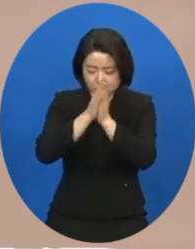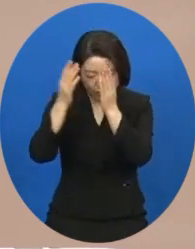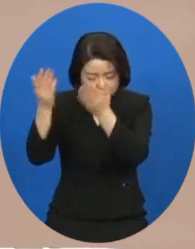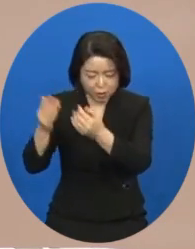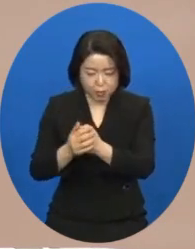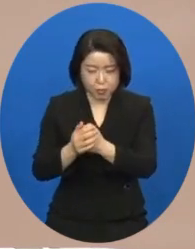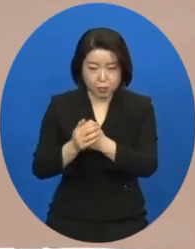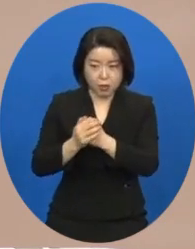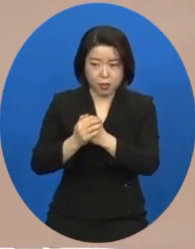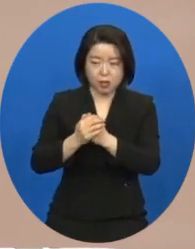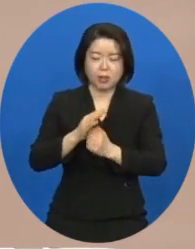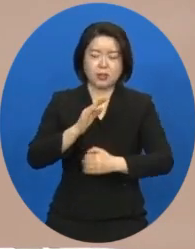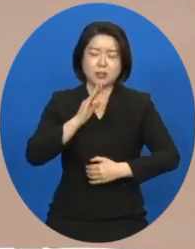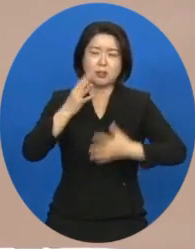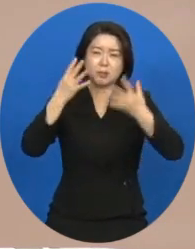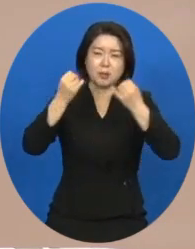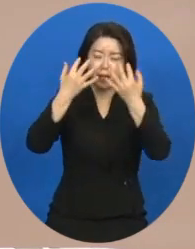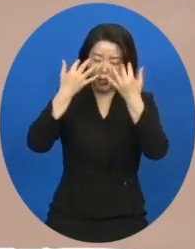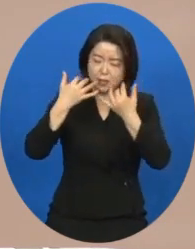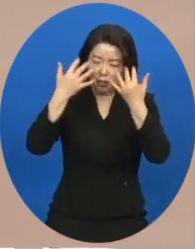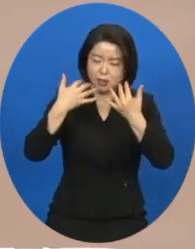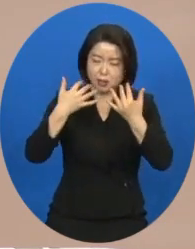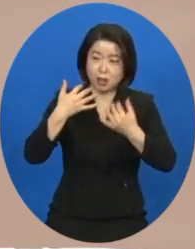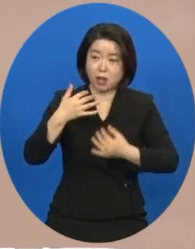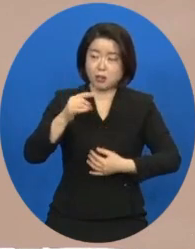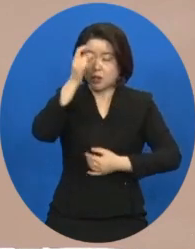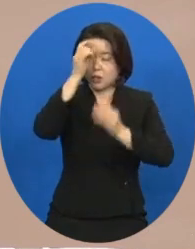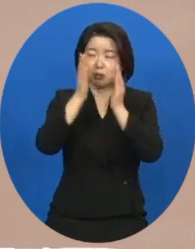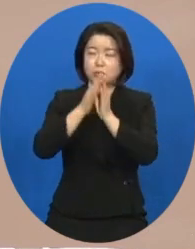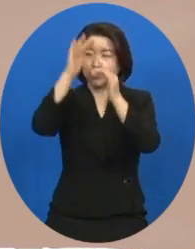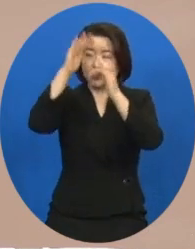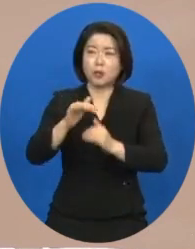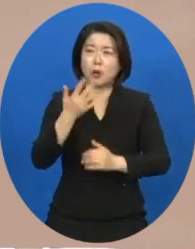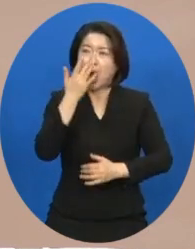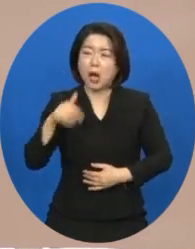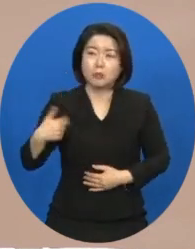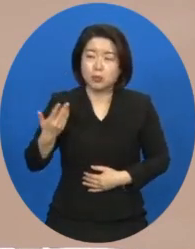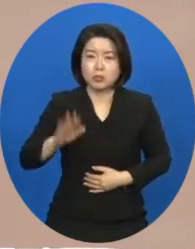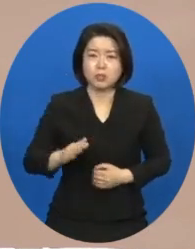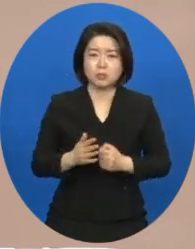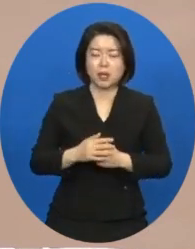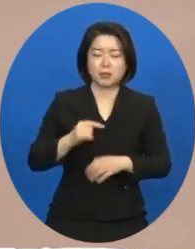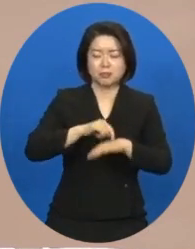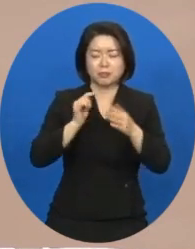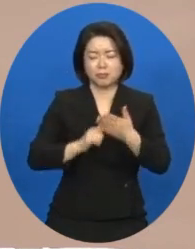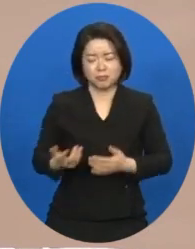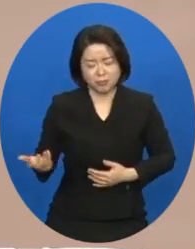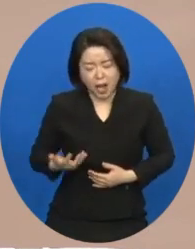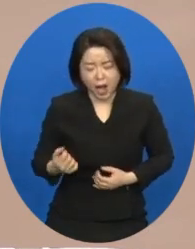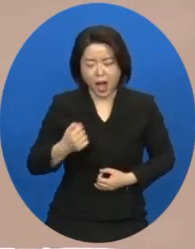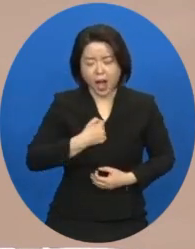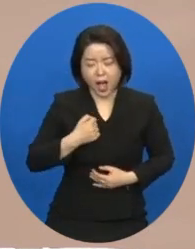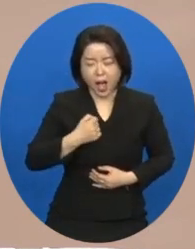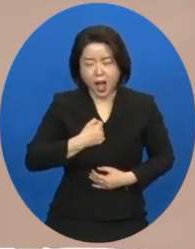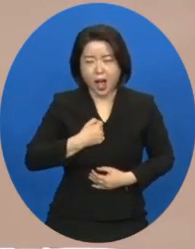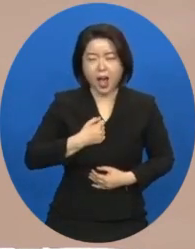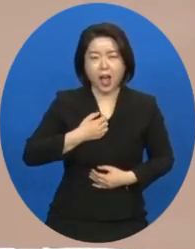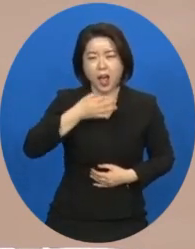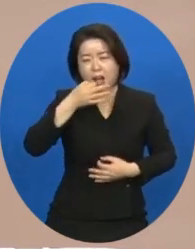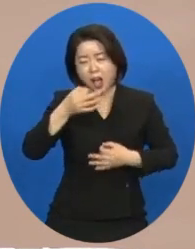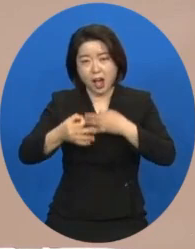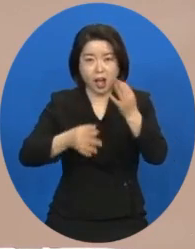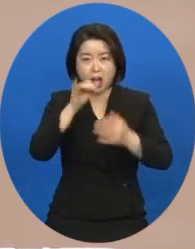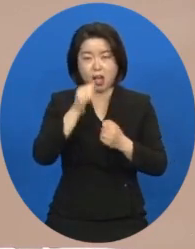그러다가 정말 많이 울었어요. 무슨 기도를 하는지 모르지만 그렇게 마음이 애통해요. 그러다가